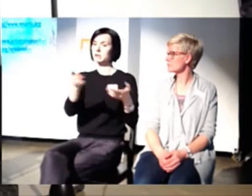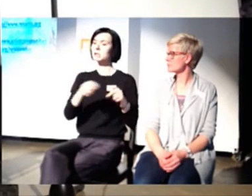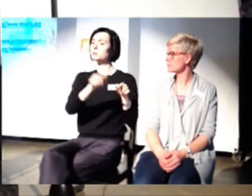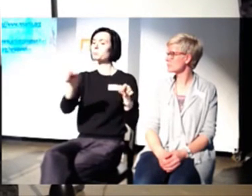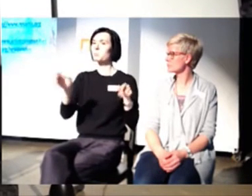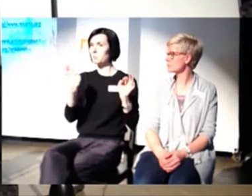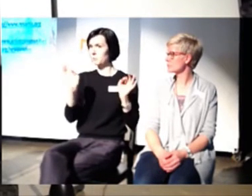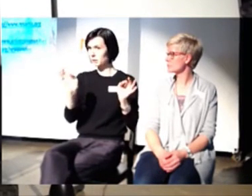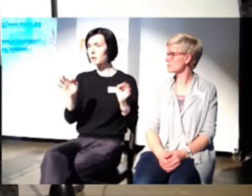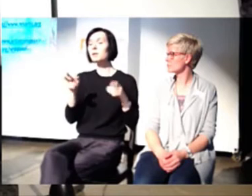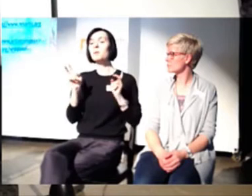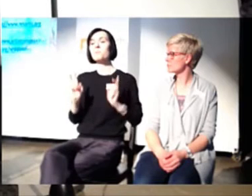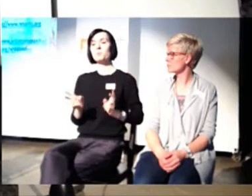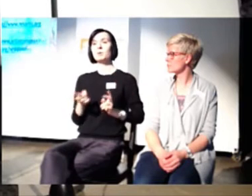hakutietoja,